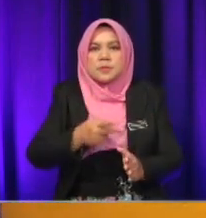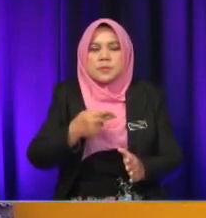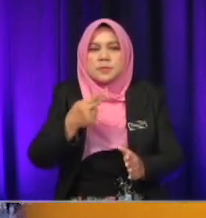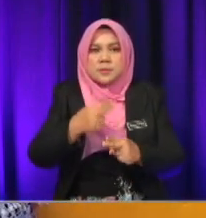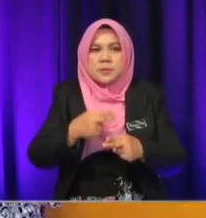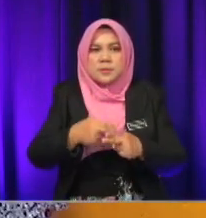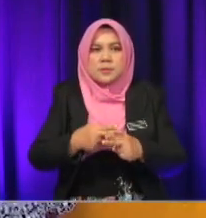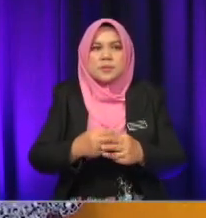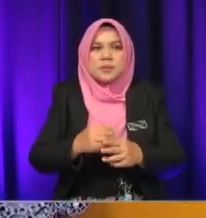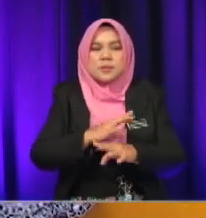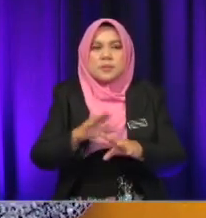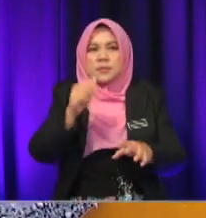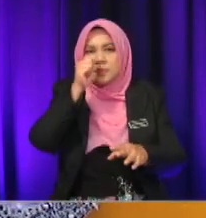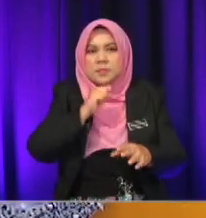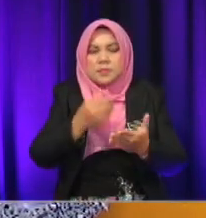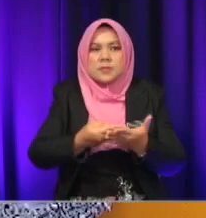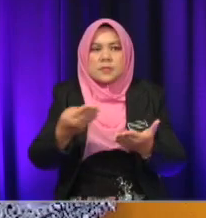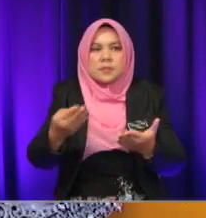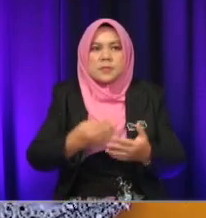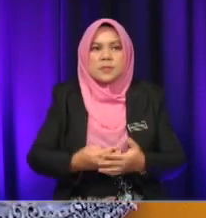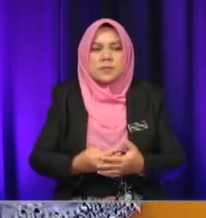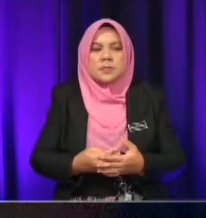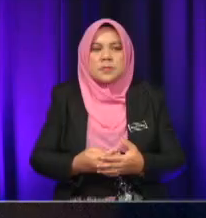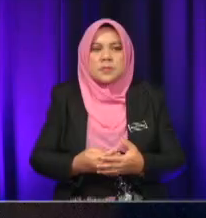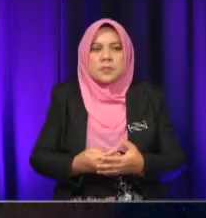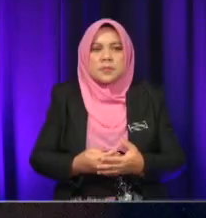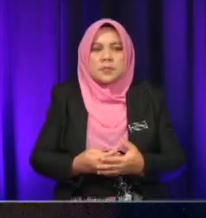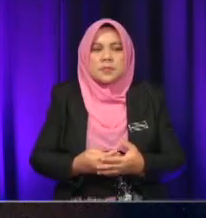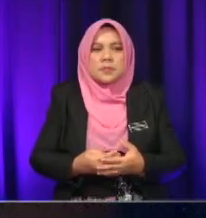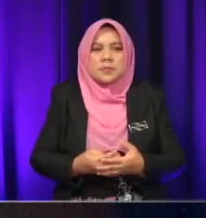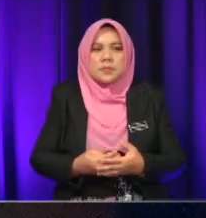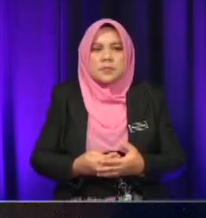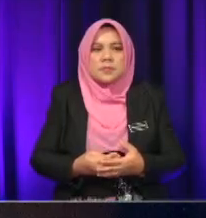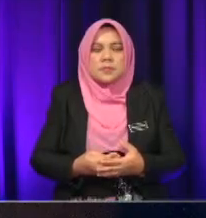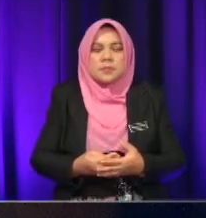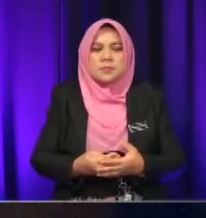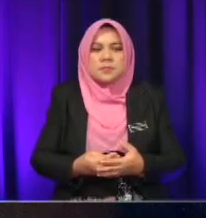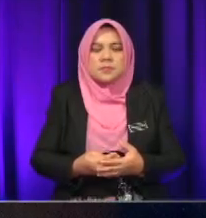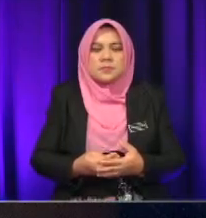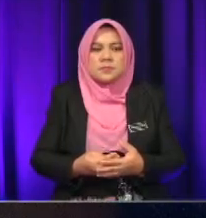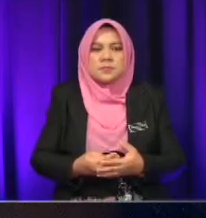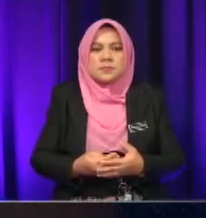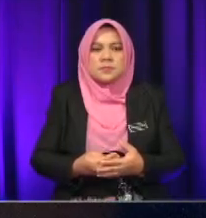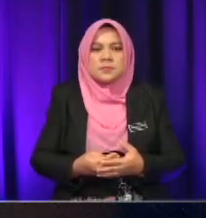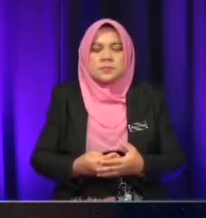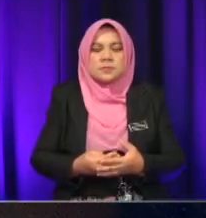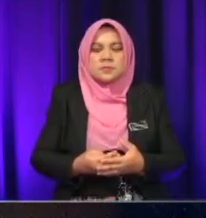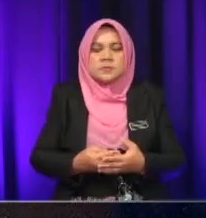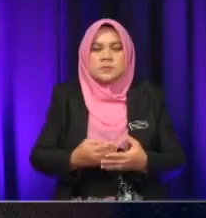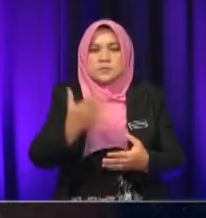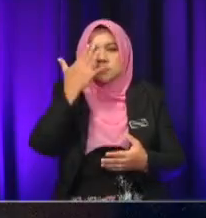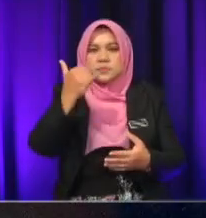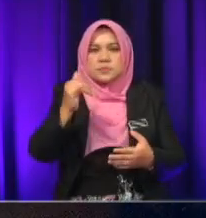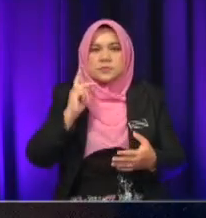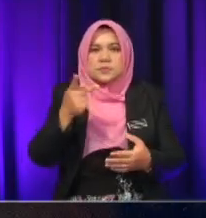wow. Barulah. Tak sabar-sabar nak pergi mendapatkannya. Betul. Sangat kukuh pengiklanannya. Okey. Justifikasi untuk kenapa